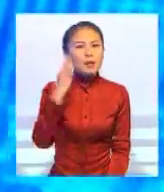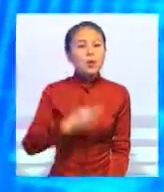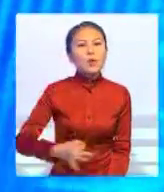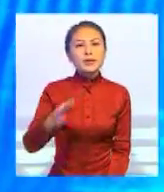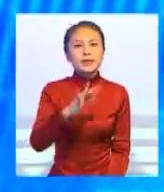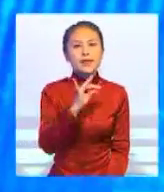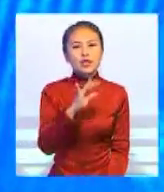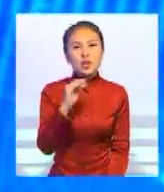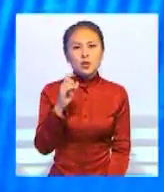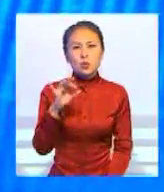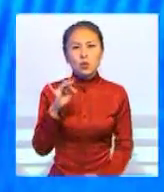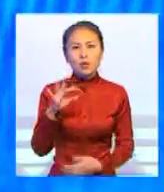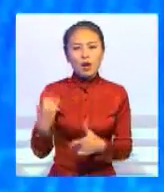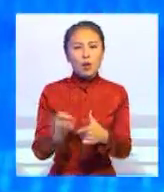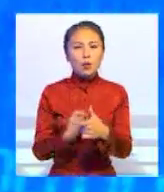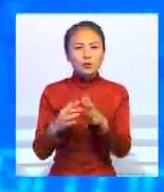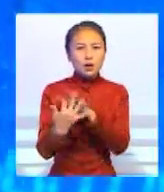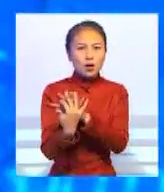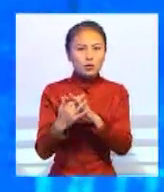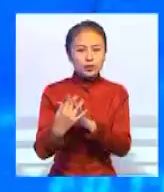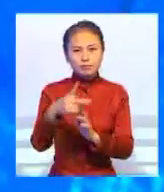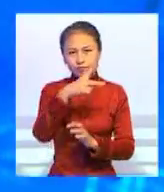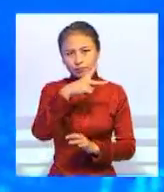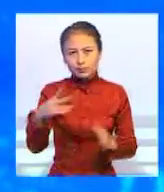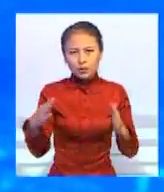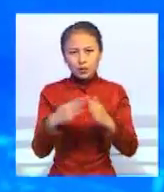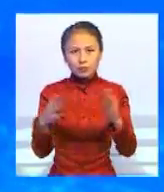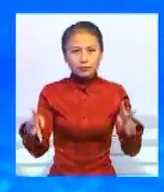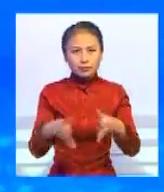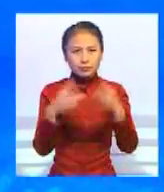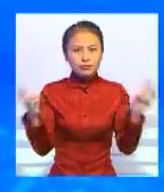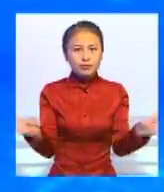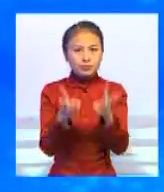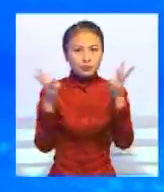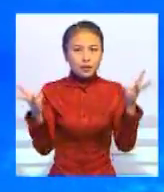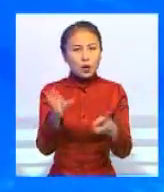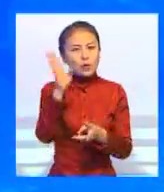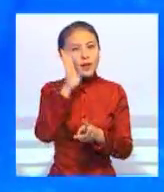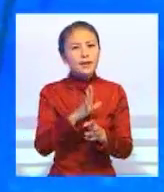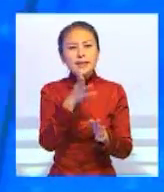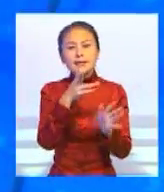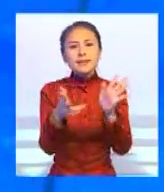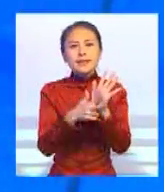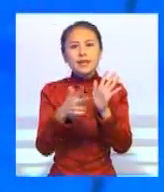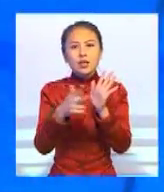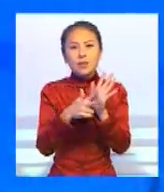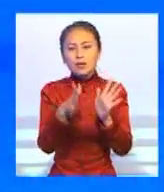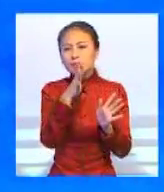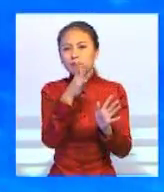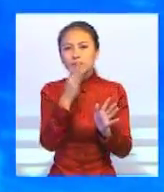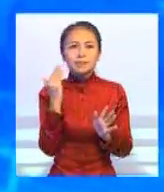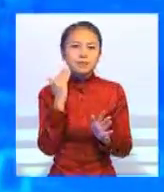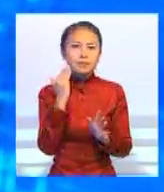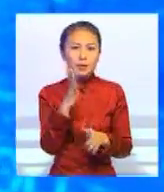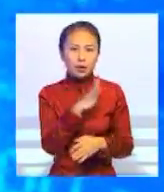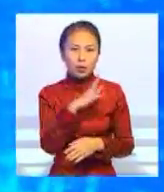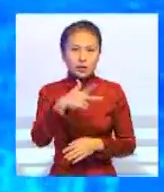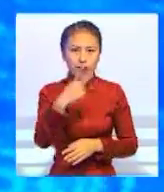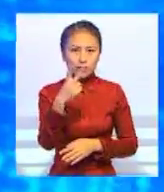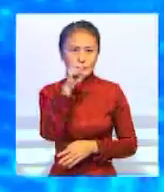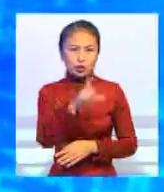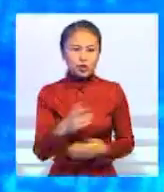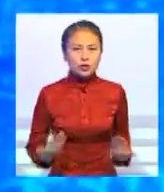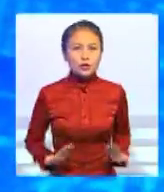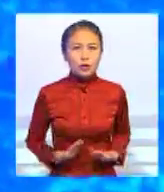Алматы облысының Ілияс Жансүгіров ауылында екі қабатты көп пәтерлі үй өртенді. От таңертең сағат 8-дің шамасында тұтанған.